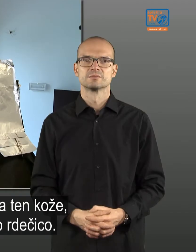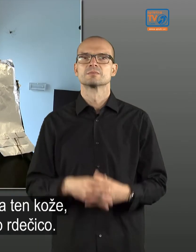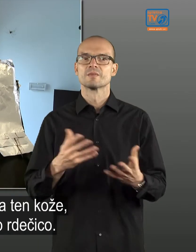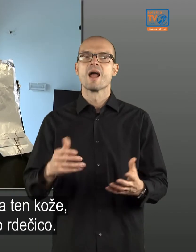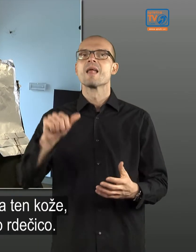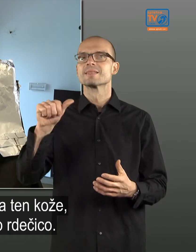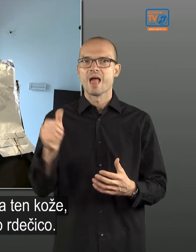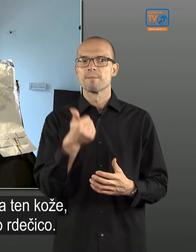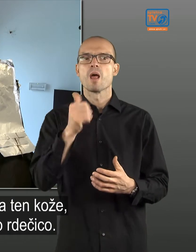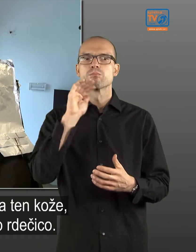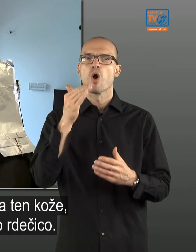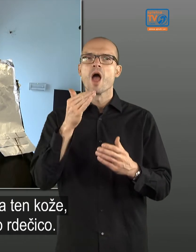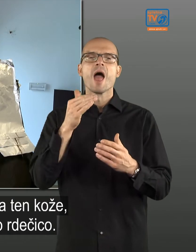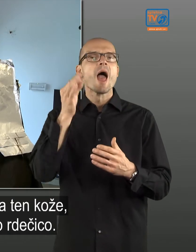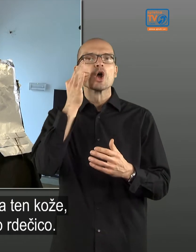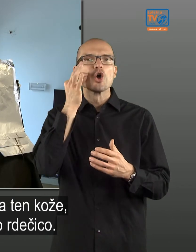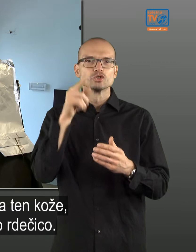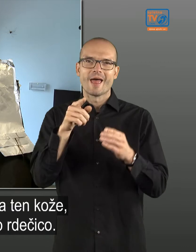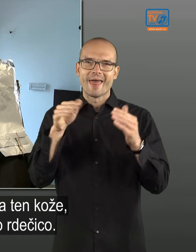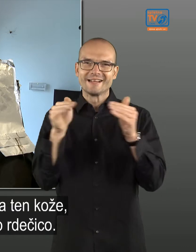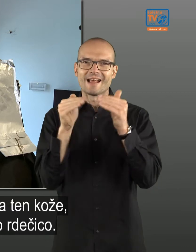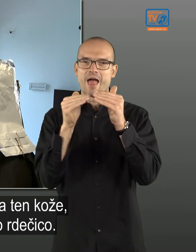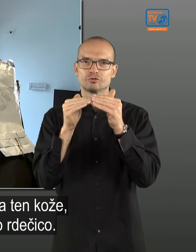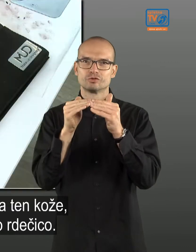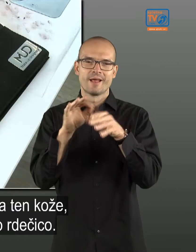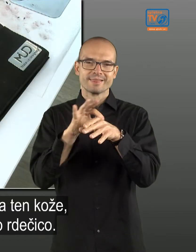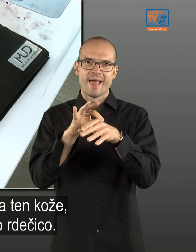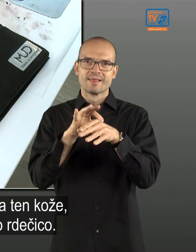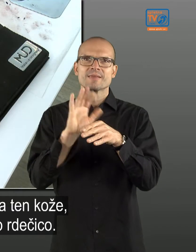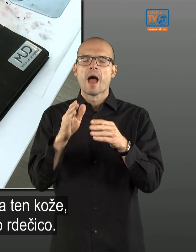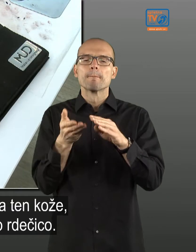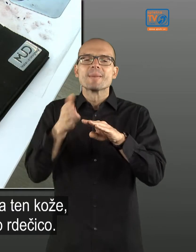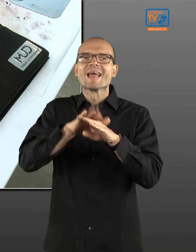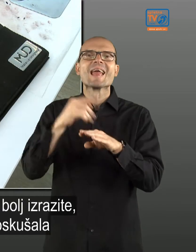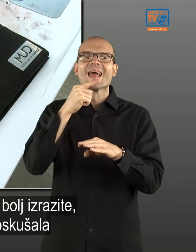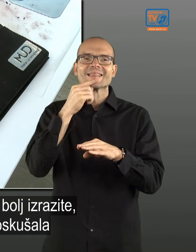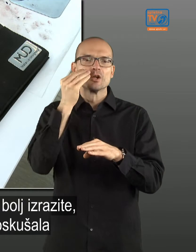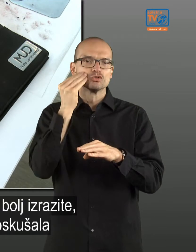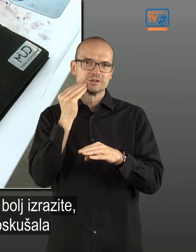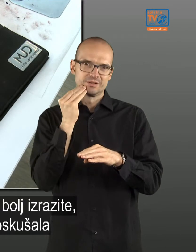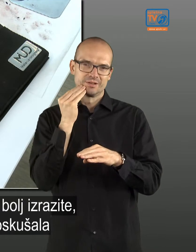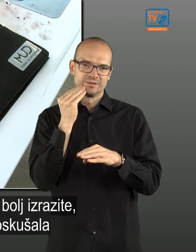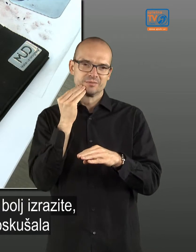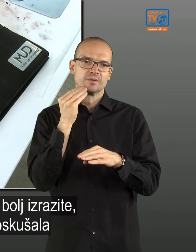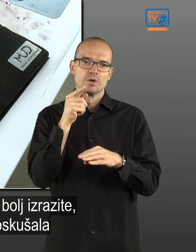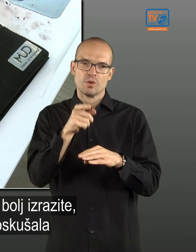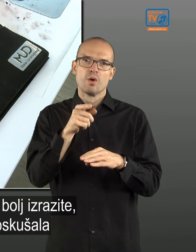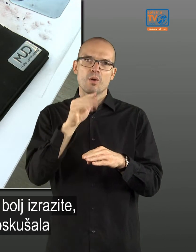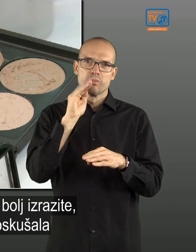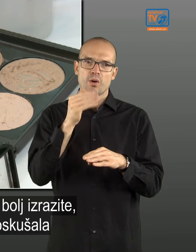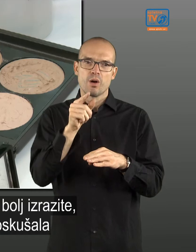Najprej bom izenačila ten kože, da malo prekrijem rdečico. Očnjake ima malo bolj izrazite, tako da to bom